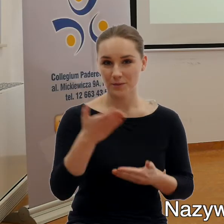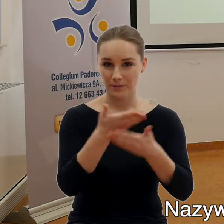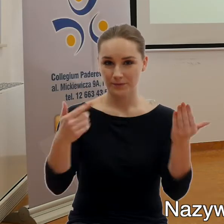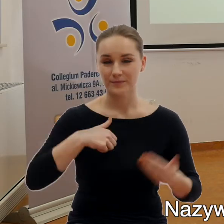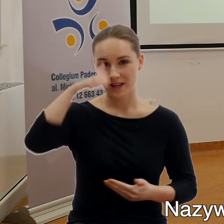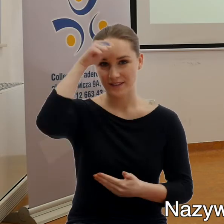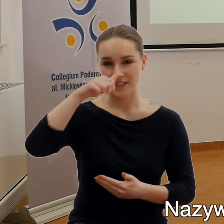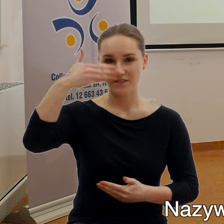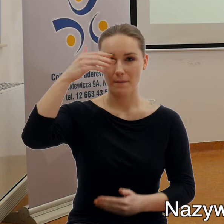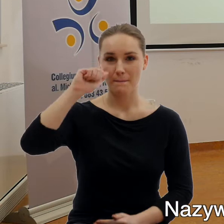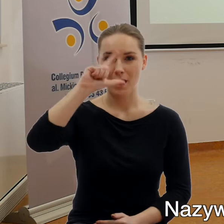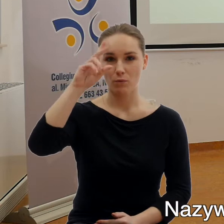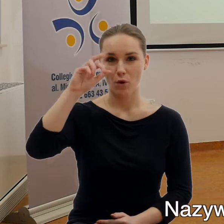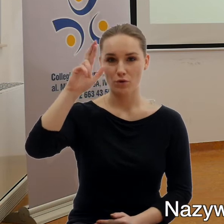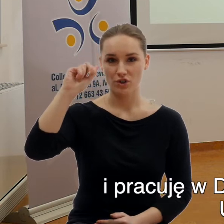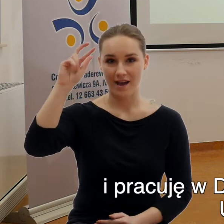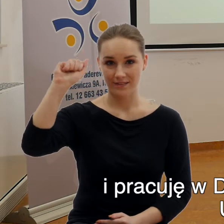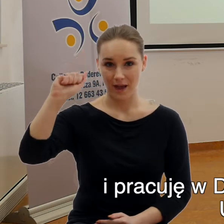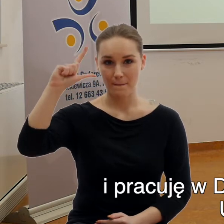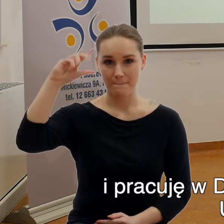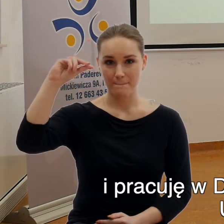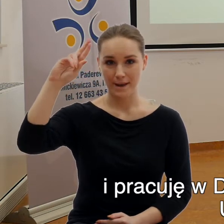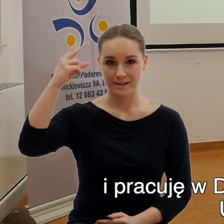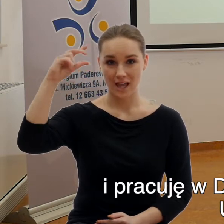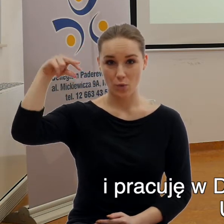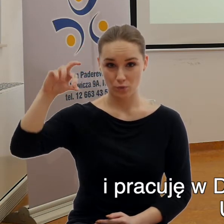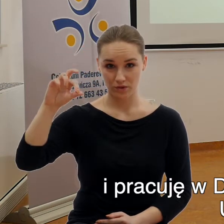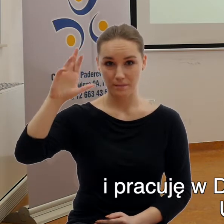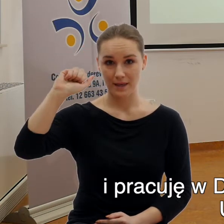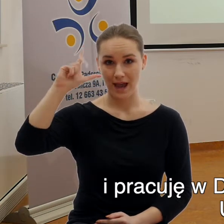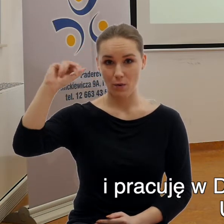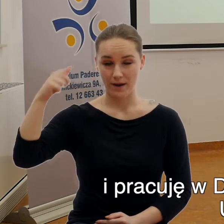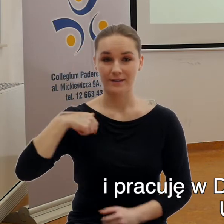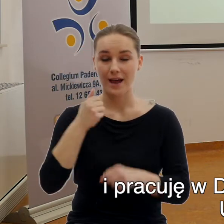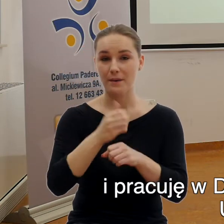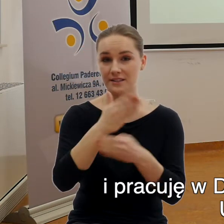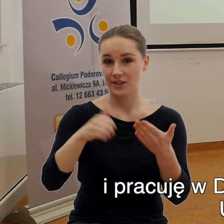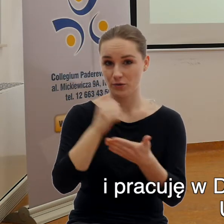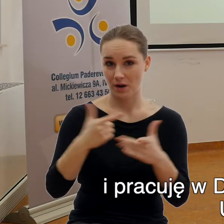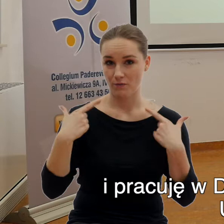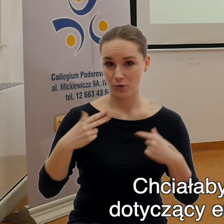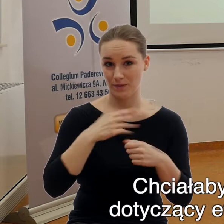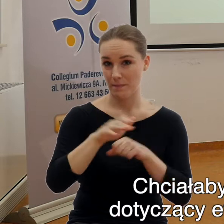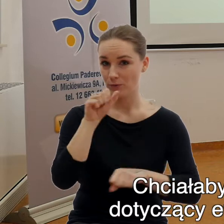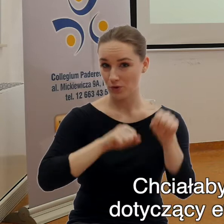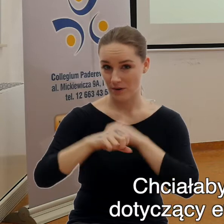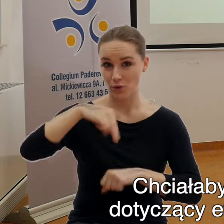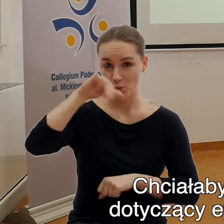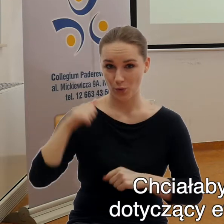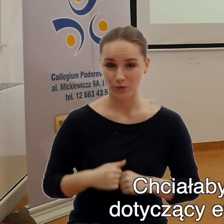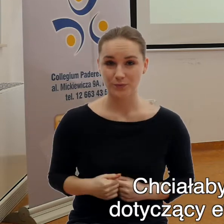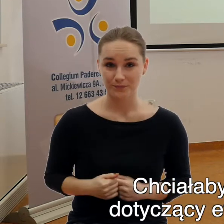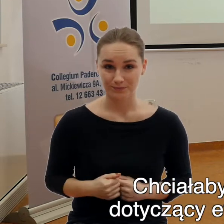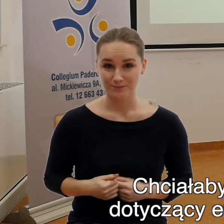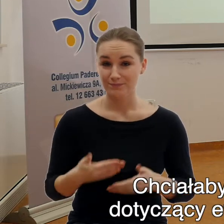dobry Państwu. Nazywam się Małgorzata Berdeusz-Białek i pracuję w Dziale do Spraw Osób Niepełnosprawnych Uniwersytetu Jagiellońskiego. Chciałabym Państwa dzisiaj